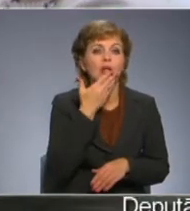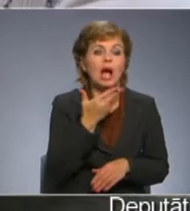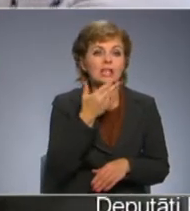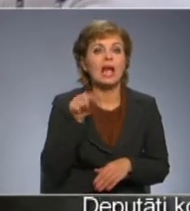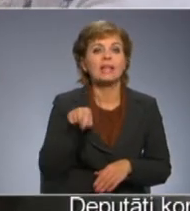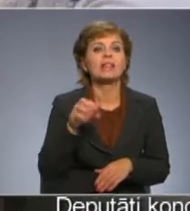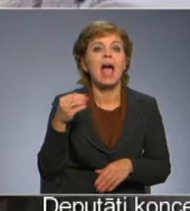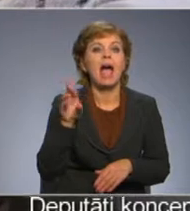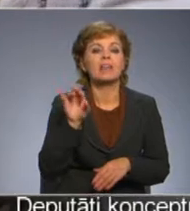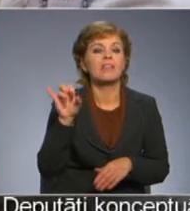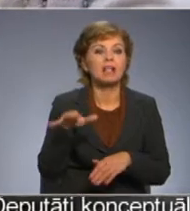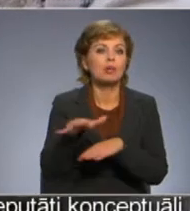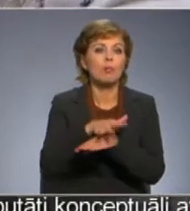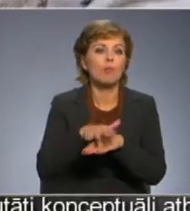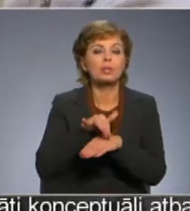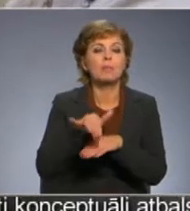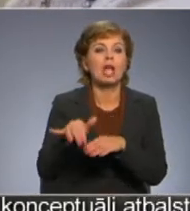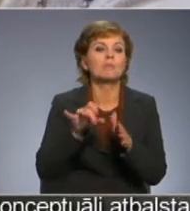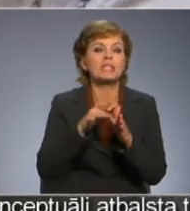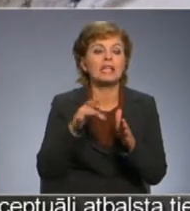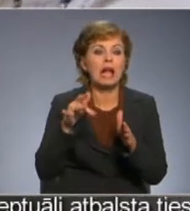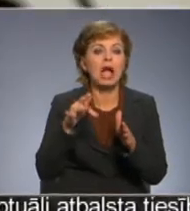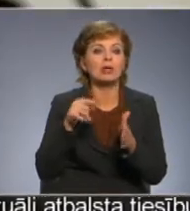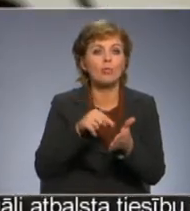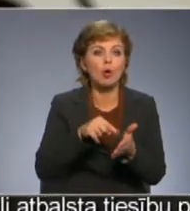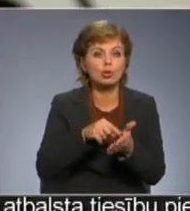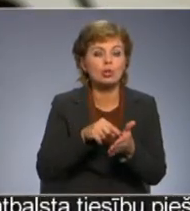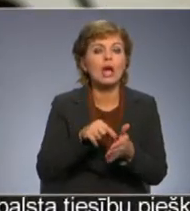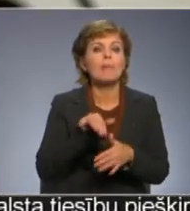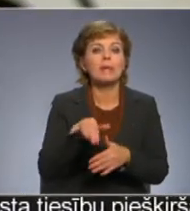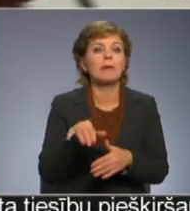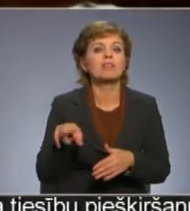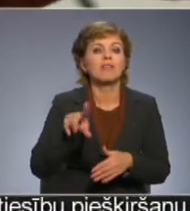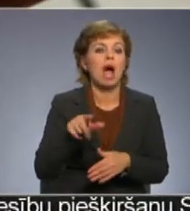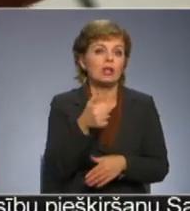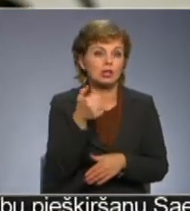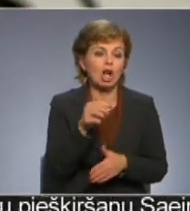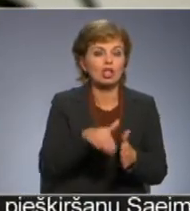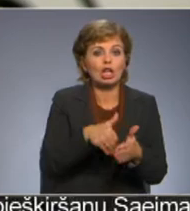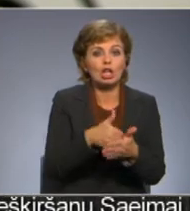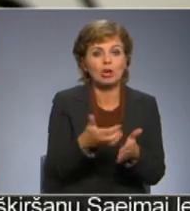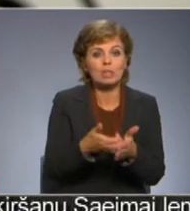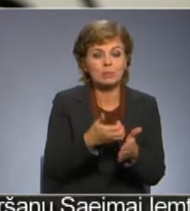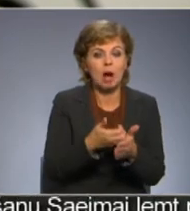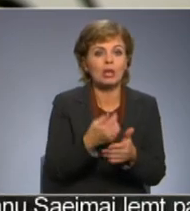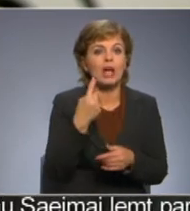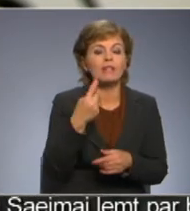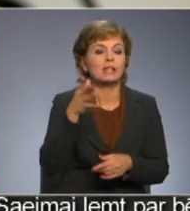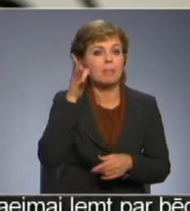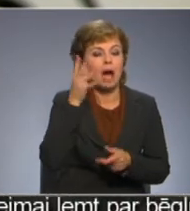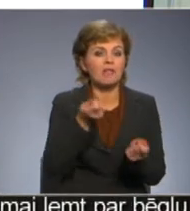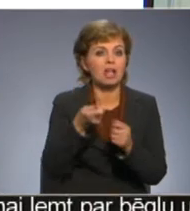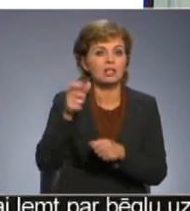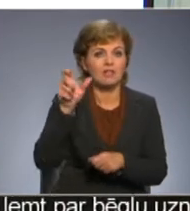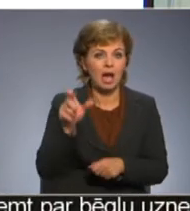Tērvetes novadā publiski pieejamajos internetu punktos pieejams jau vairāk nekā gadu, tomēr līdz šim to izmantojas vien pati pārvaldes